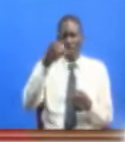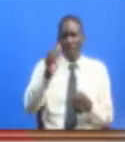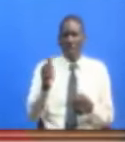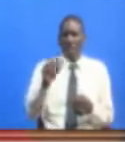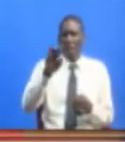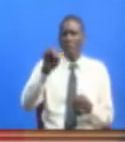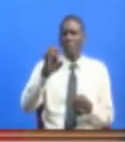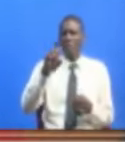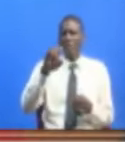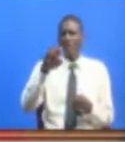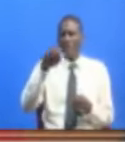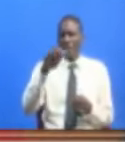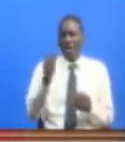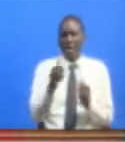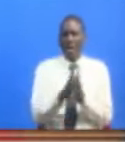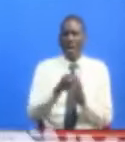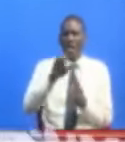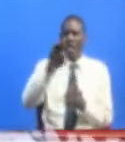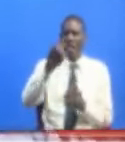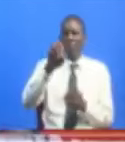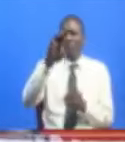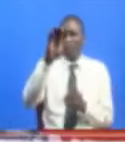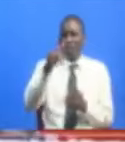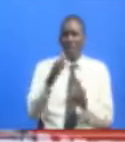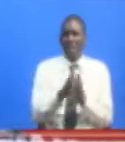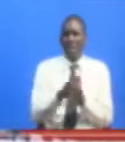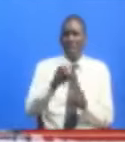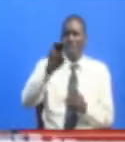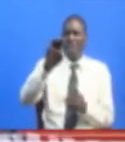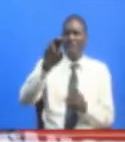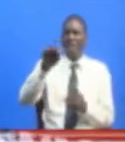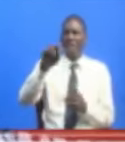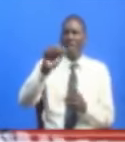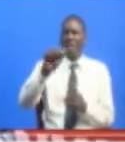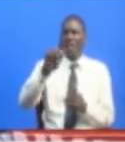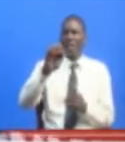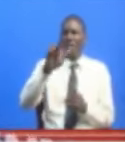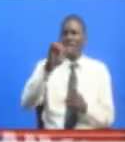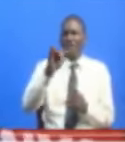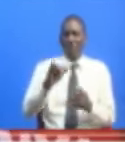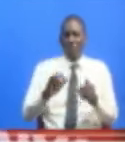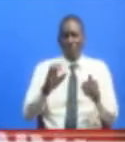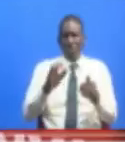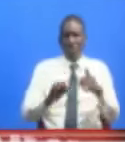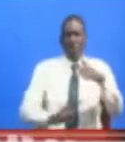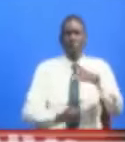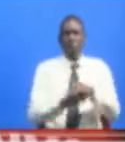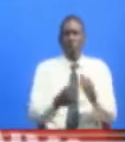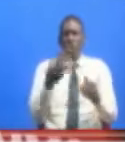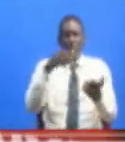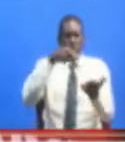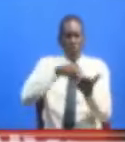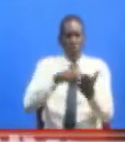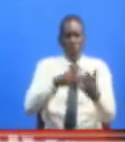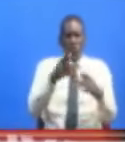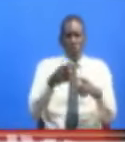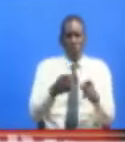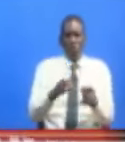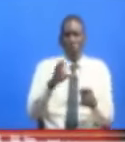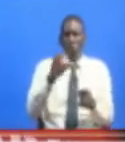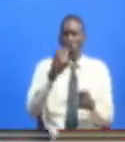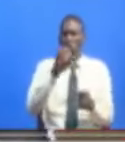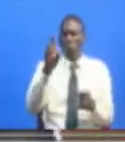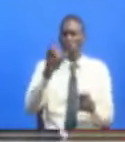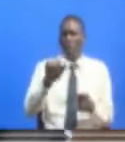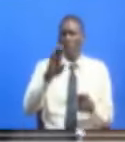Medina, Masi Wanyama na Natalie Mwangale ilipokea udhamini wa shilingi milioni 5 kutoka kwa kampuni ya kamari ya